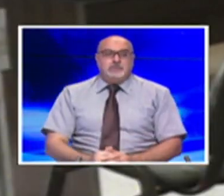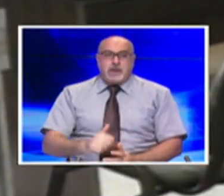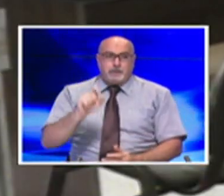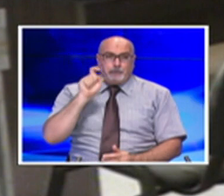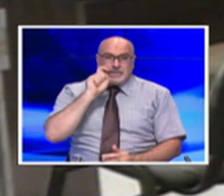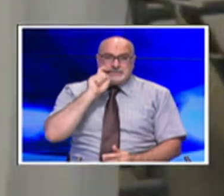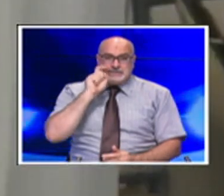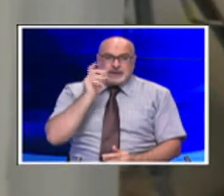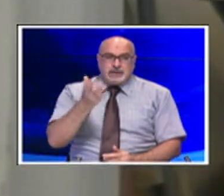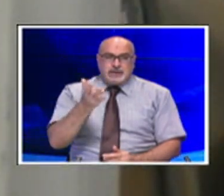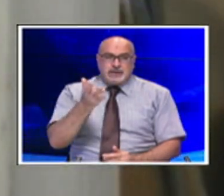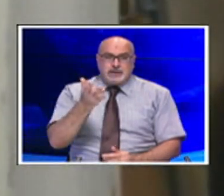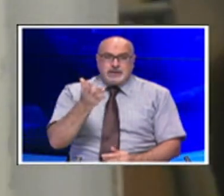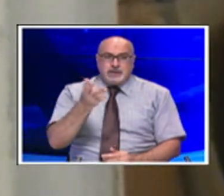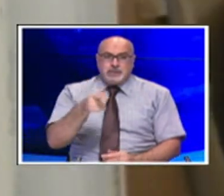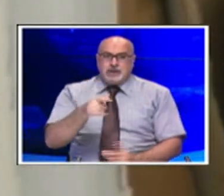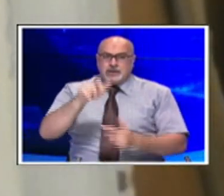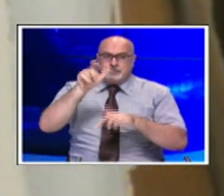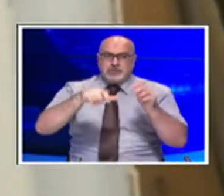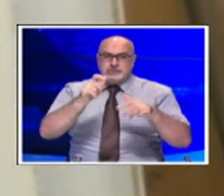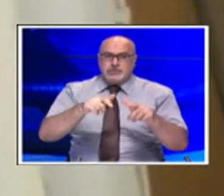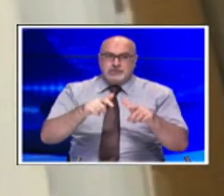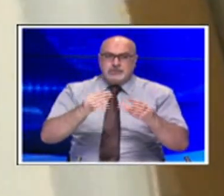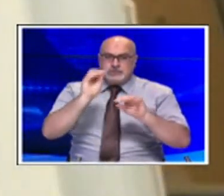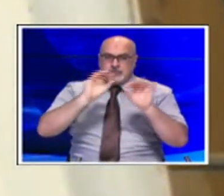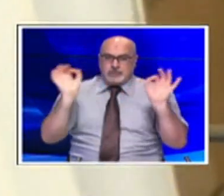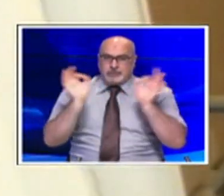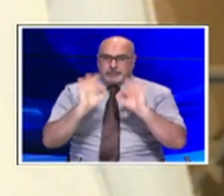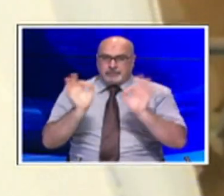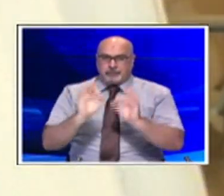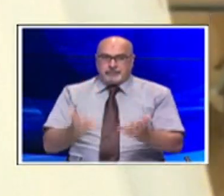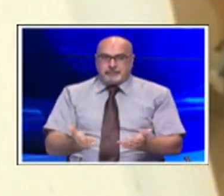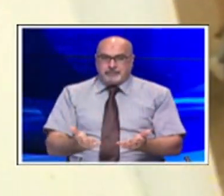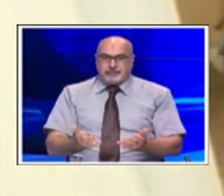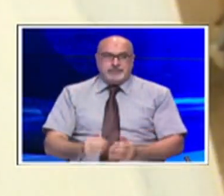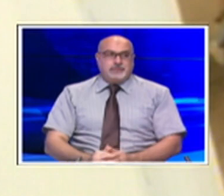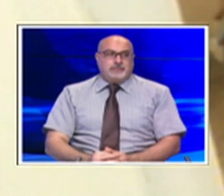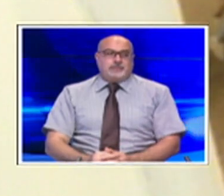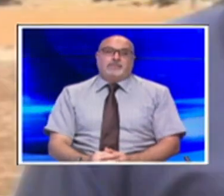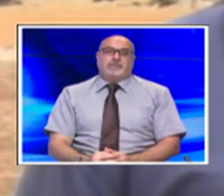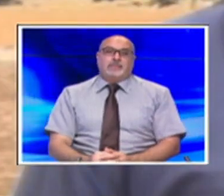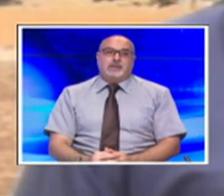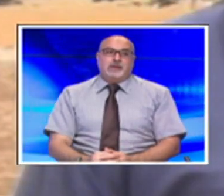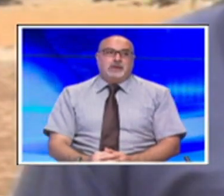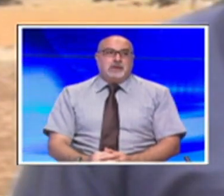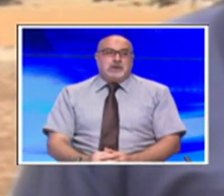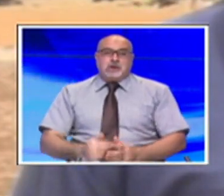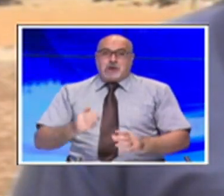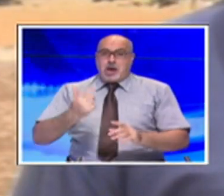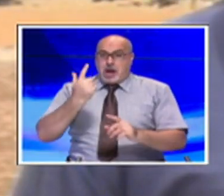بالعيادة الطبية إلا أن السكان لا يتلقون العلاج هنا. عنده واحد ثلاثة أشهر الله هنا،